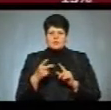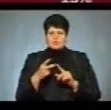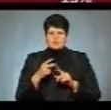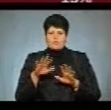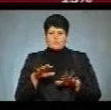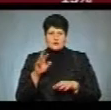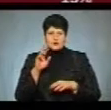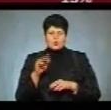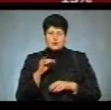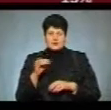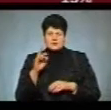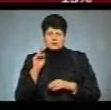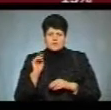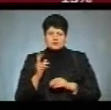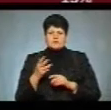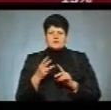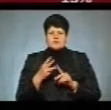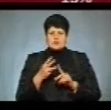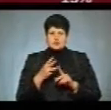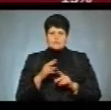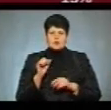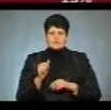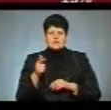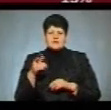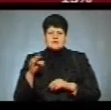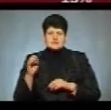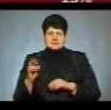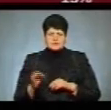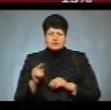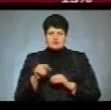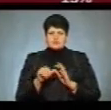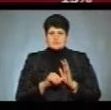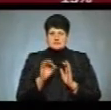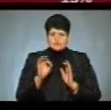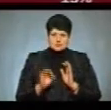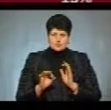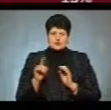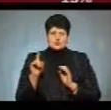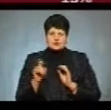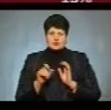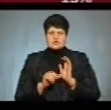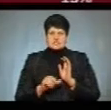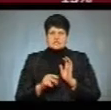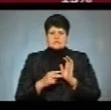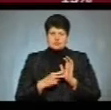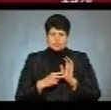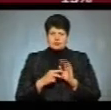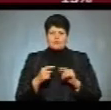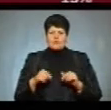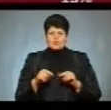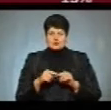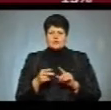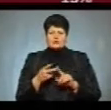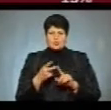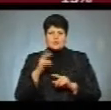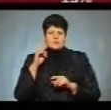Юлія Тимошенко – 22%, на 3-му Анатолій Гриценко – у нього 16%. І у 167-му окрузі друга теж